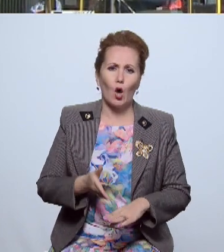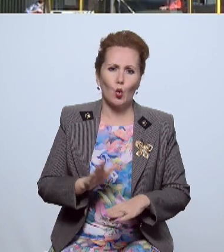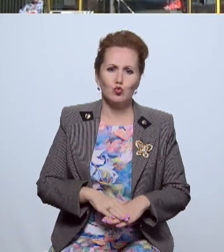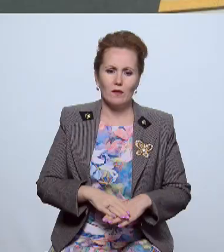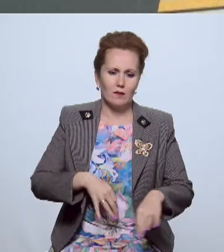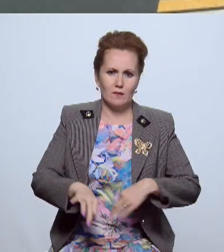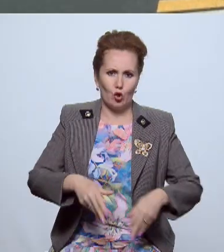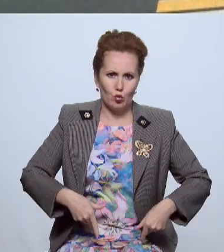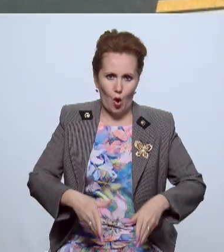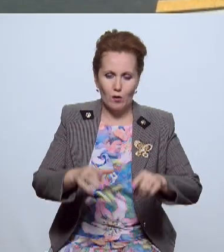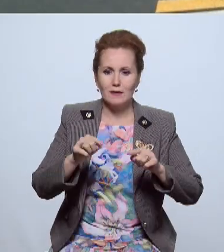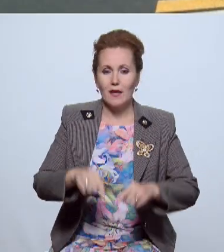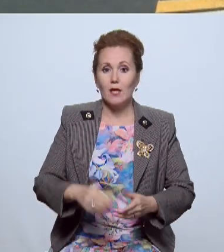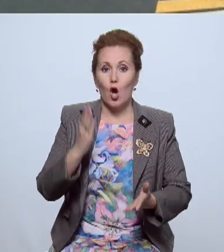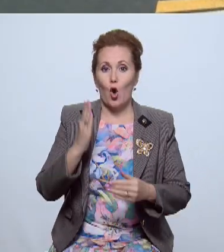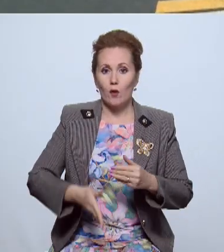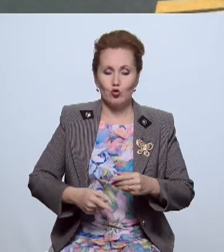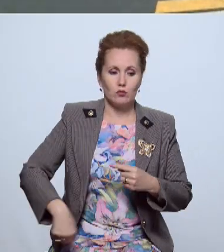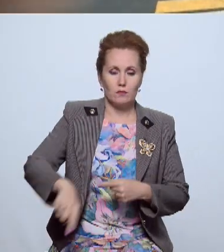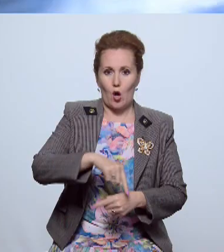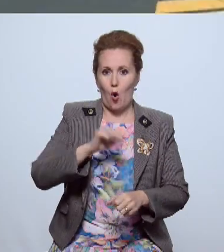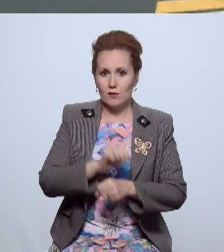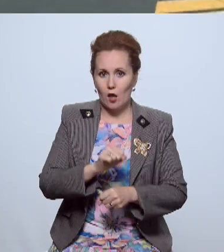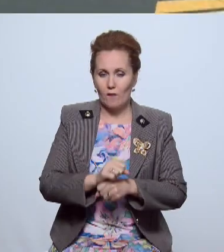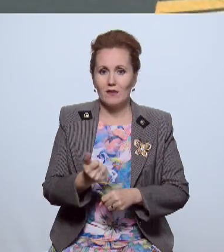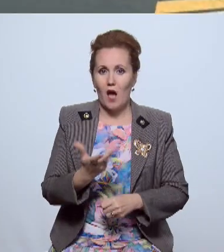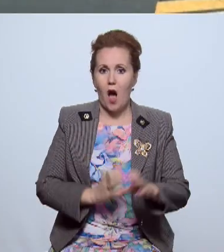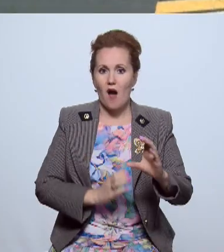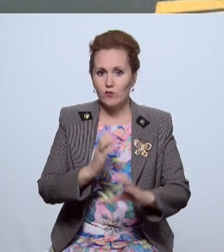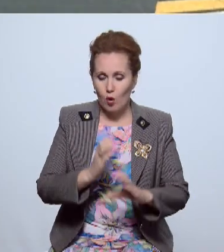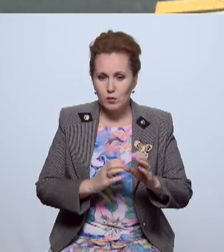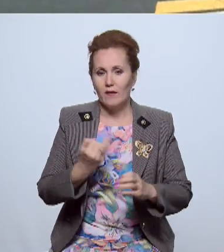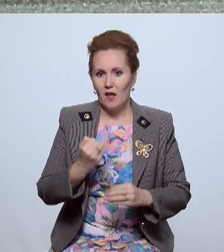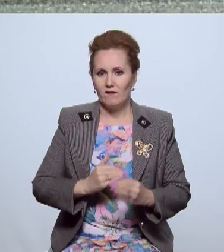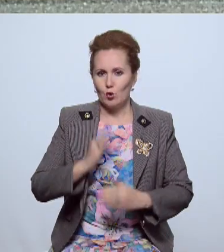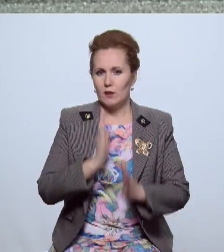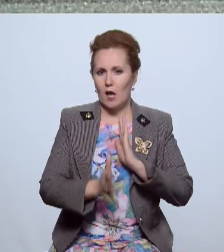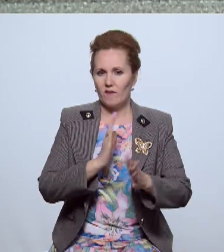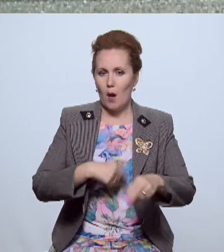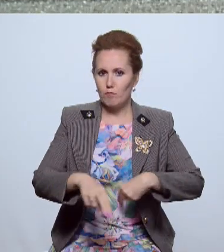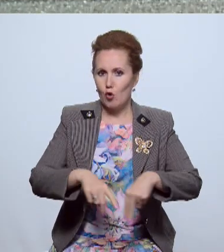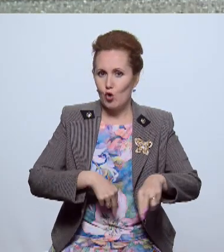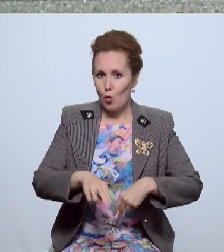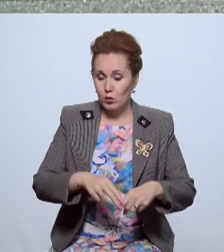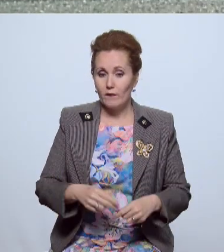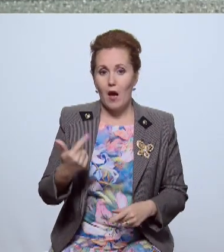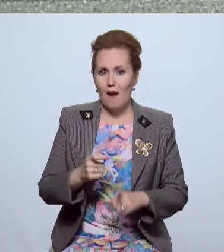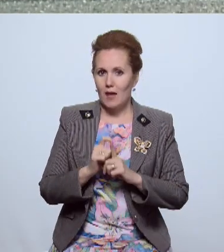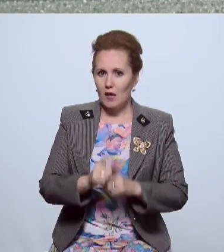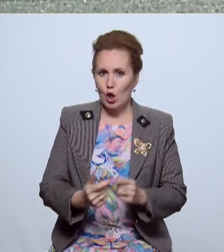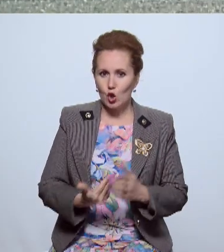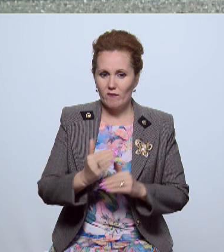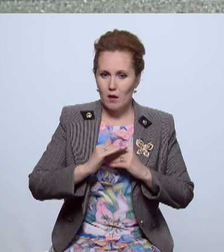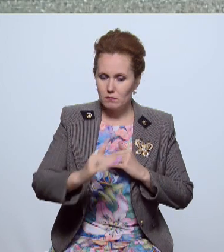транспортных развязок. Здесь и конечная остановка сразу нескольких автобусных маршрутов, и высокий трафик пешеходов. Гарантия на новое